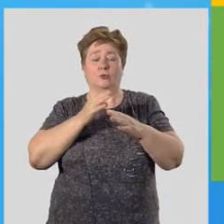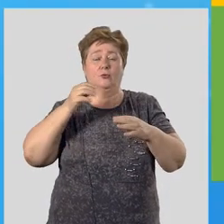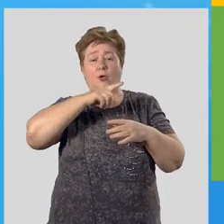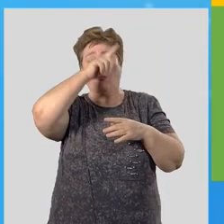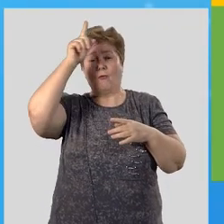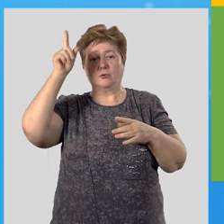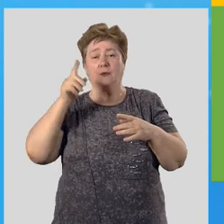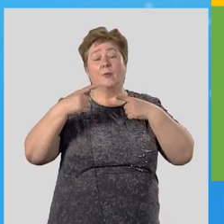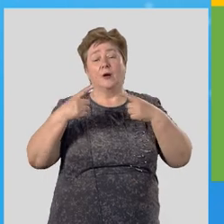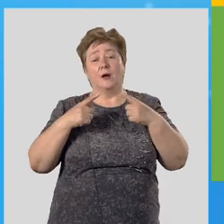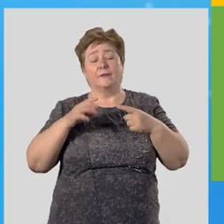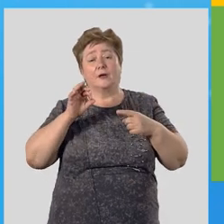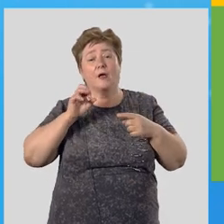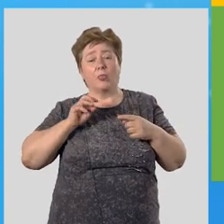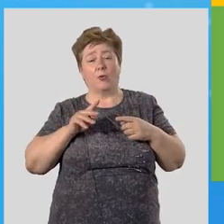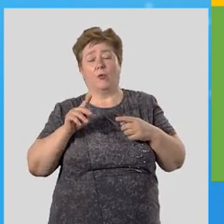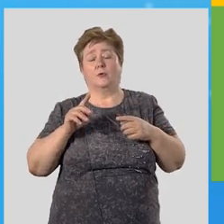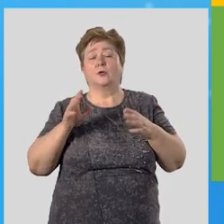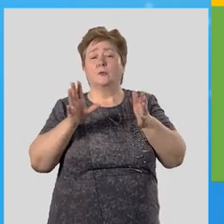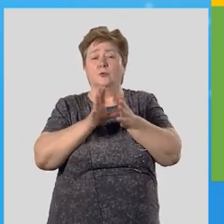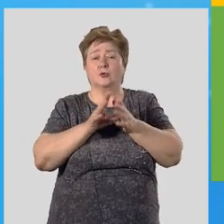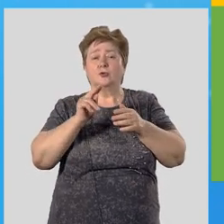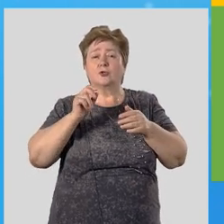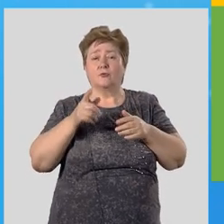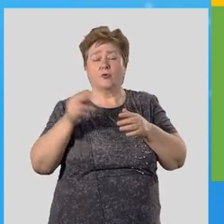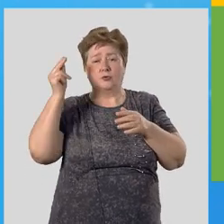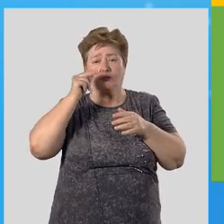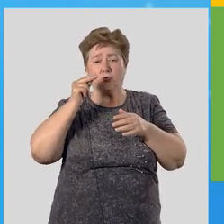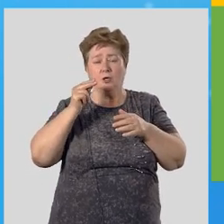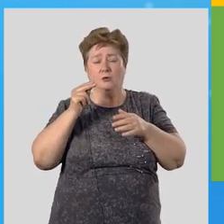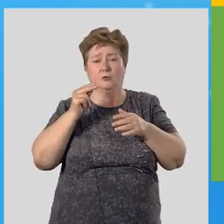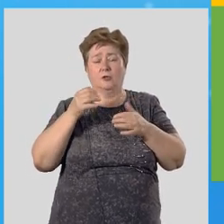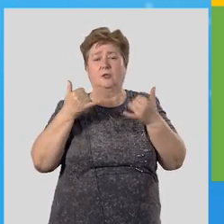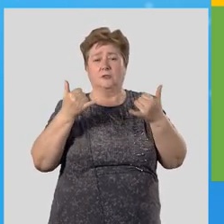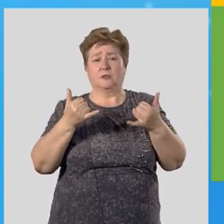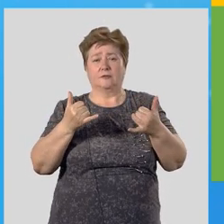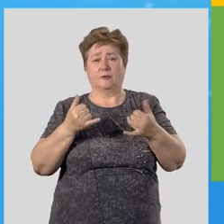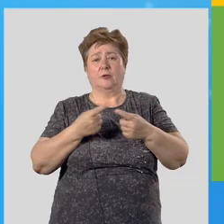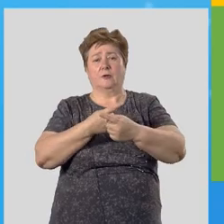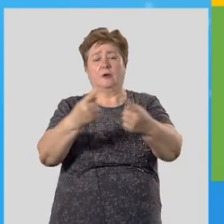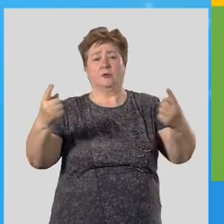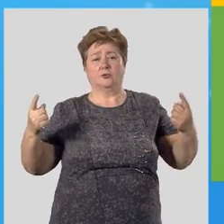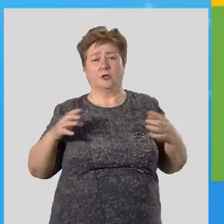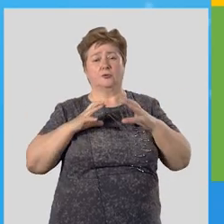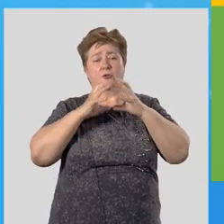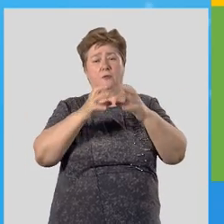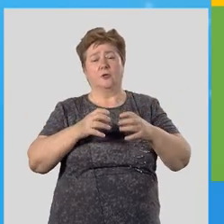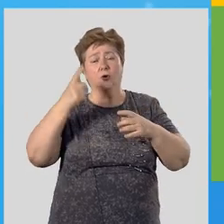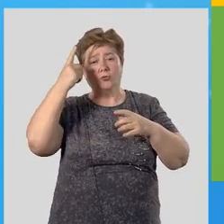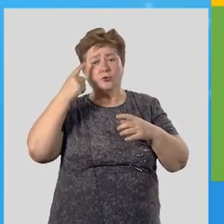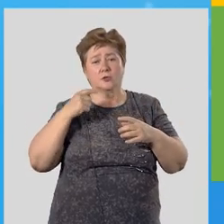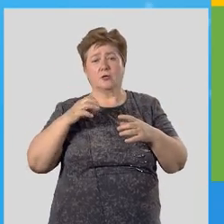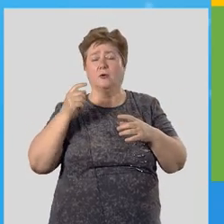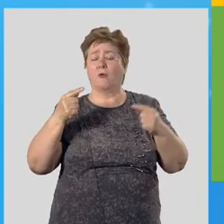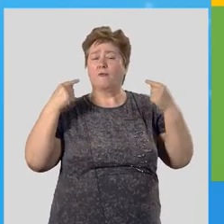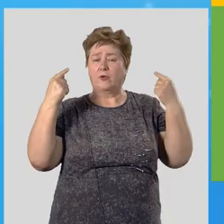космос. Поговорили о том, с помощью чего изучает современный окружающий мир. Узнали